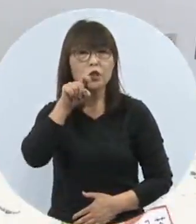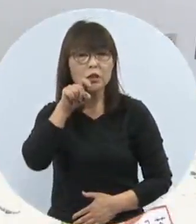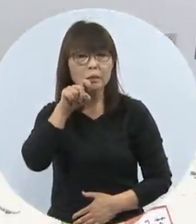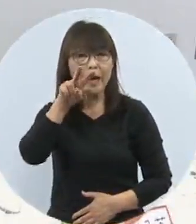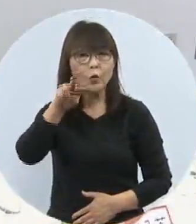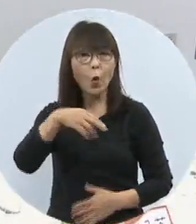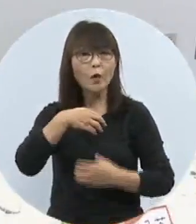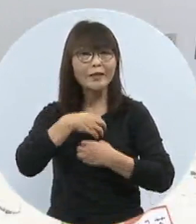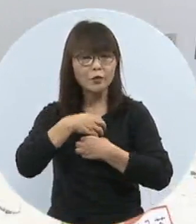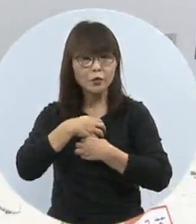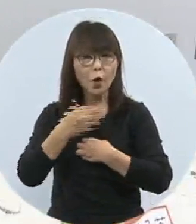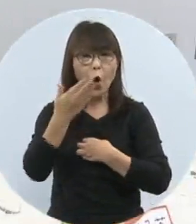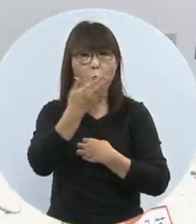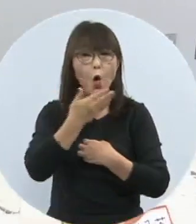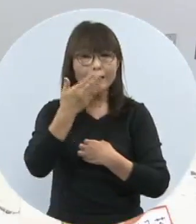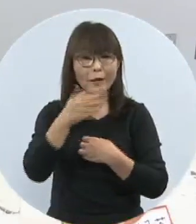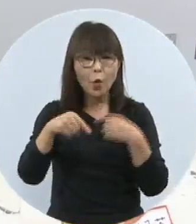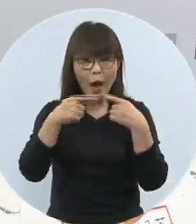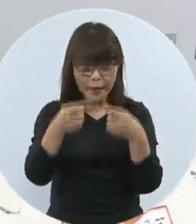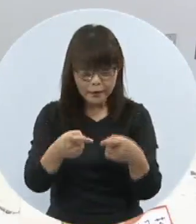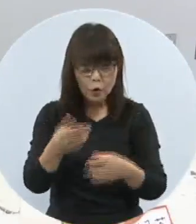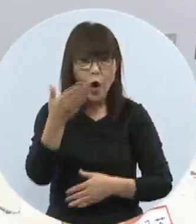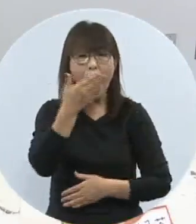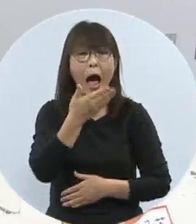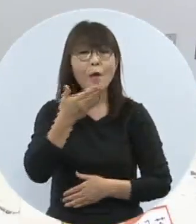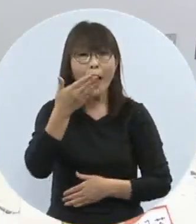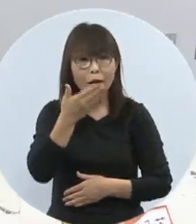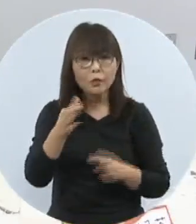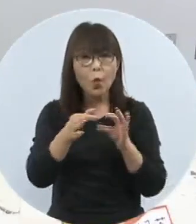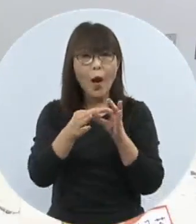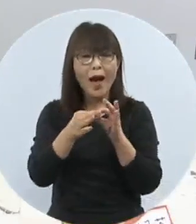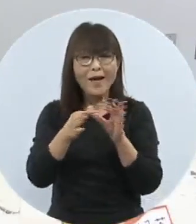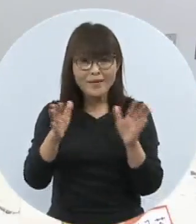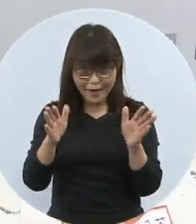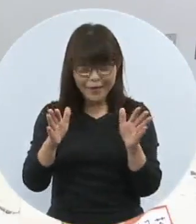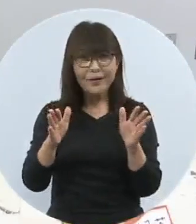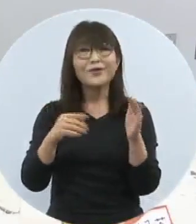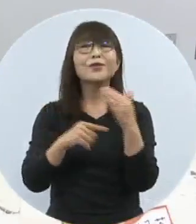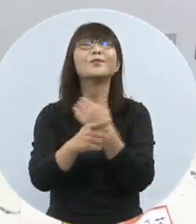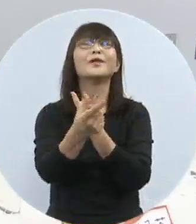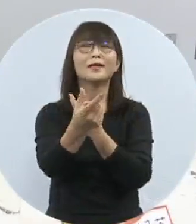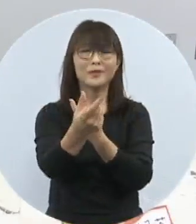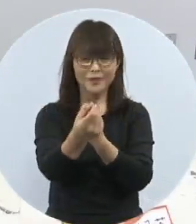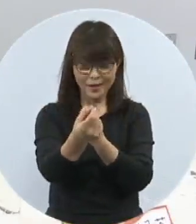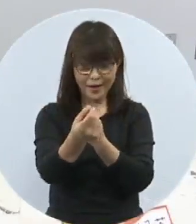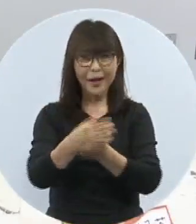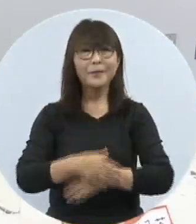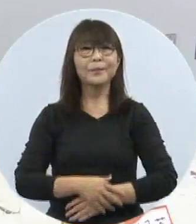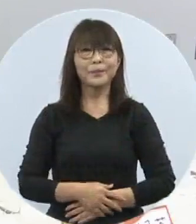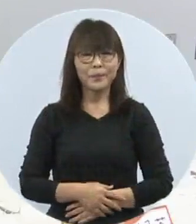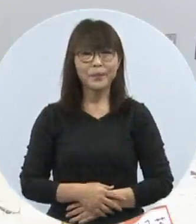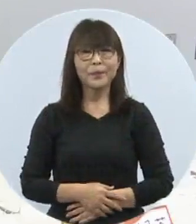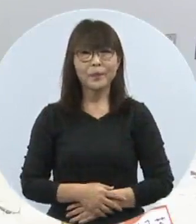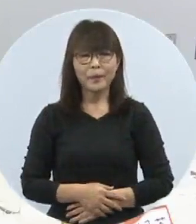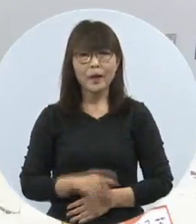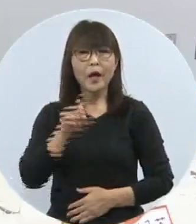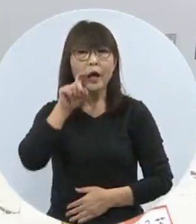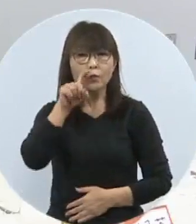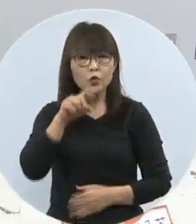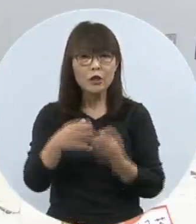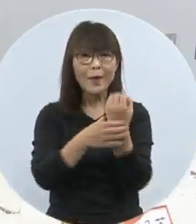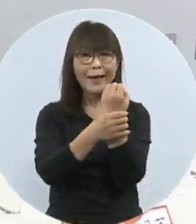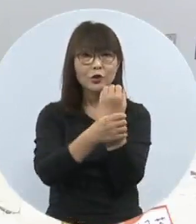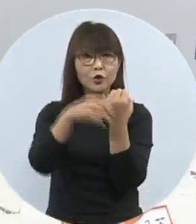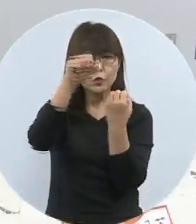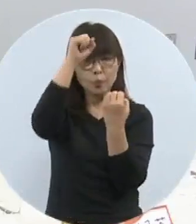こう砂糖があるかどうか甘いかどうかだけじゃないっていうことなんですか？ そうですね、はい、虫歯と歯周病が、まあ、お口の